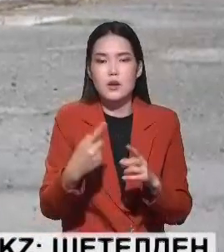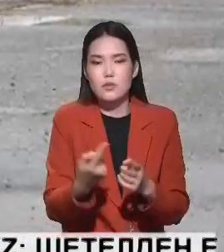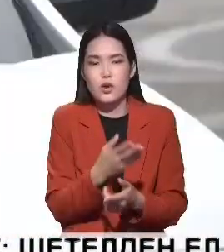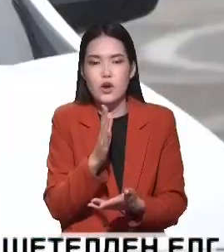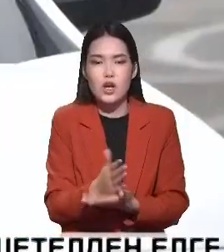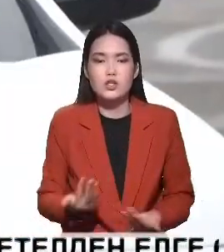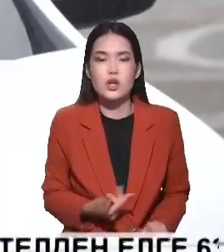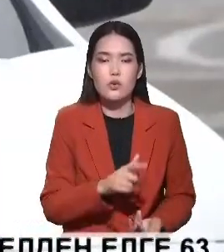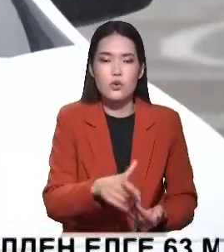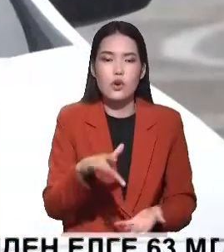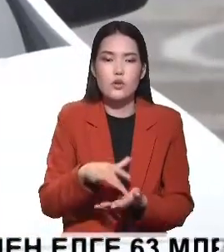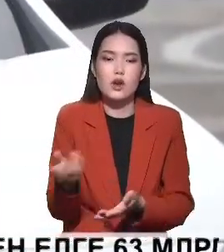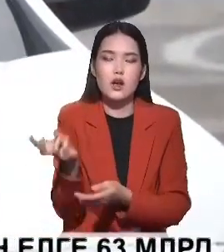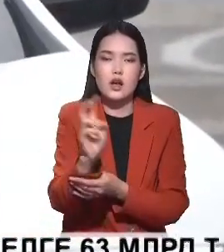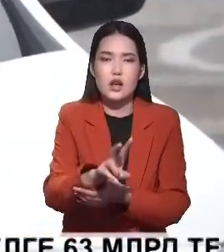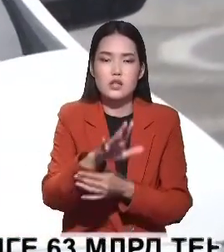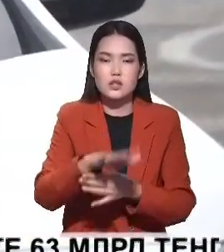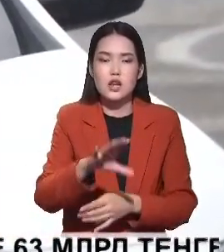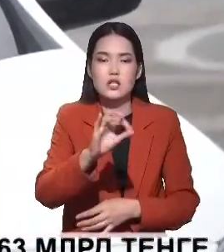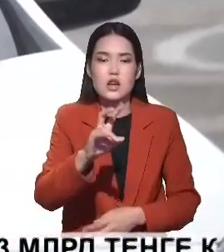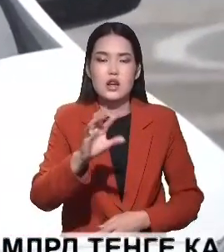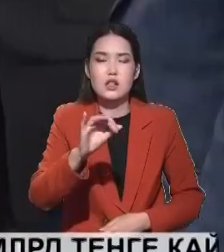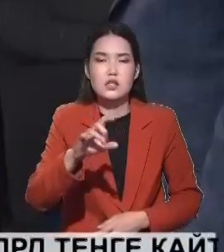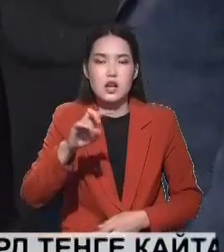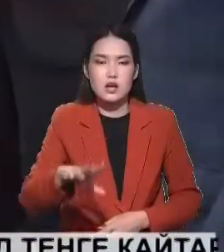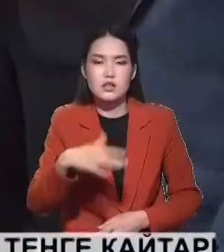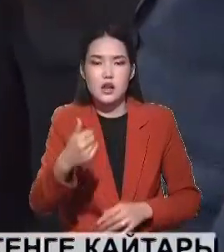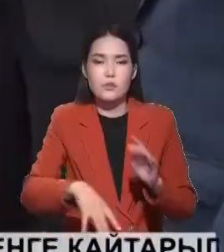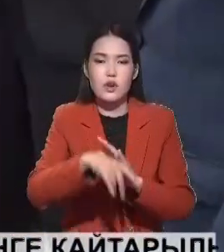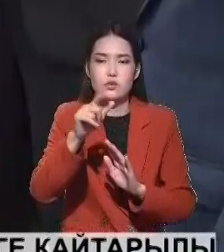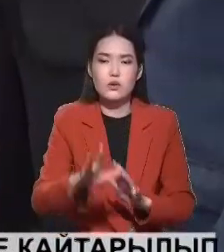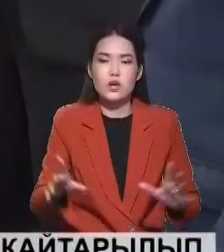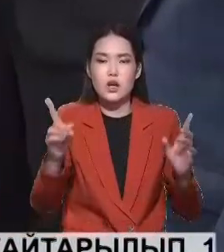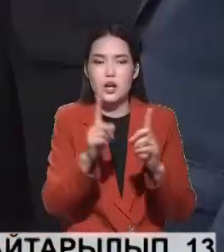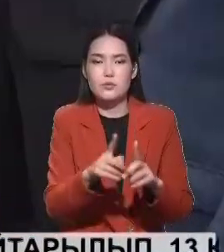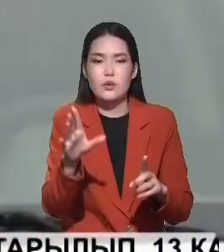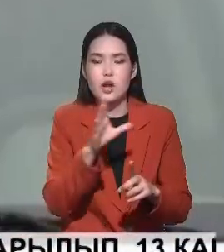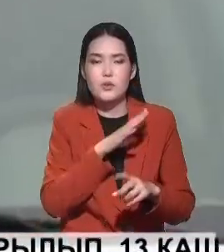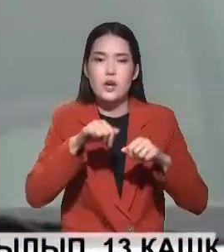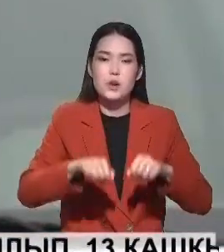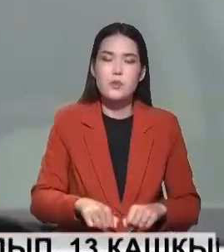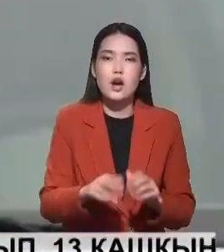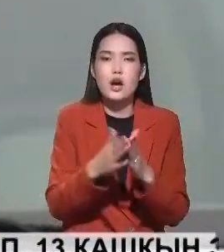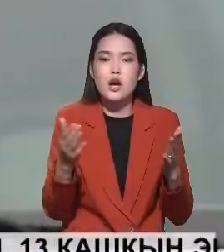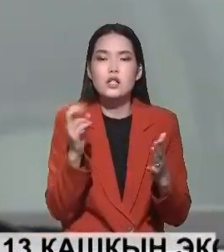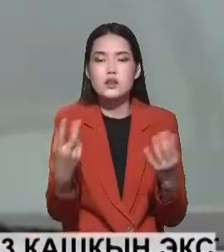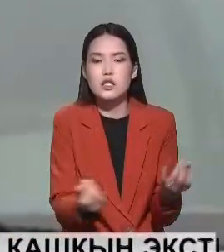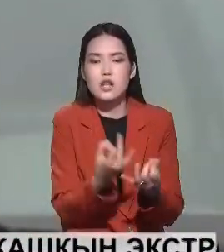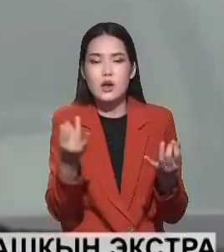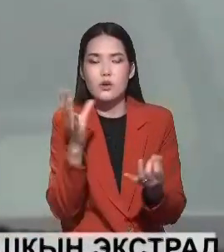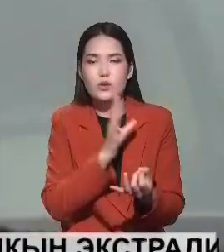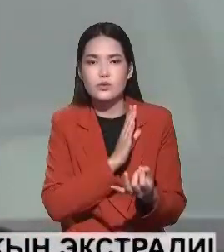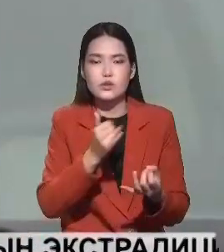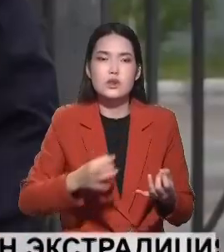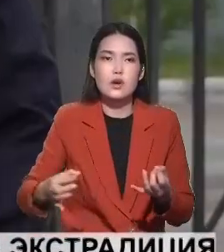Өңірдегі орталыққа барған депутат Екатерина Смышляева ондағы депутаттармен тілдесіп, саланың түйткілін талқыға салды. Халық қалаулысы